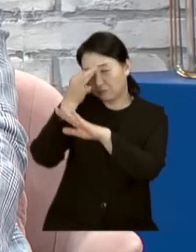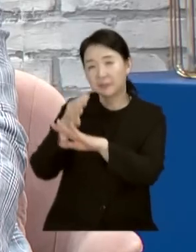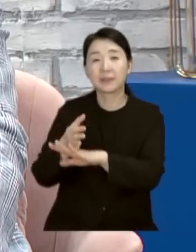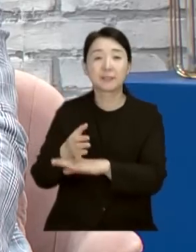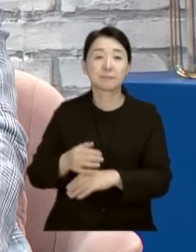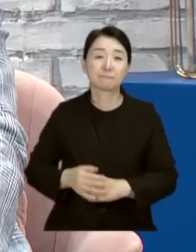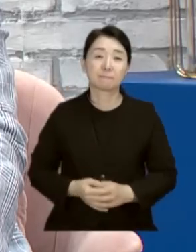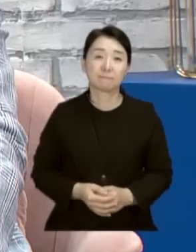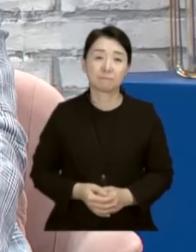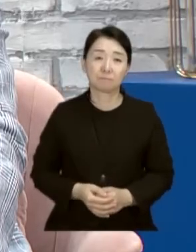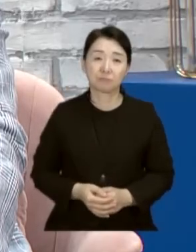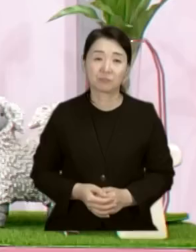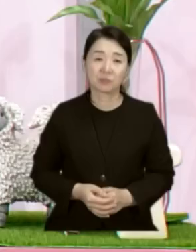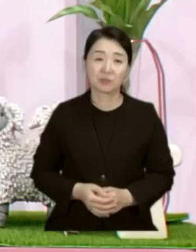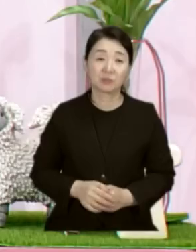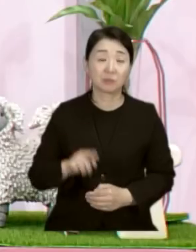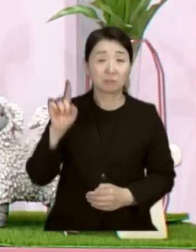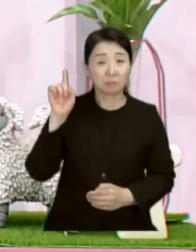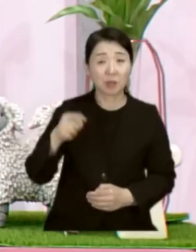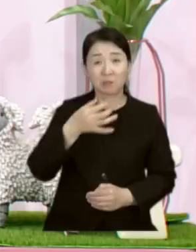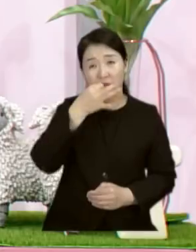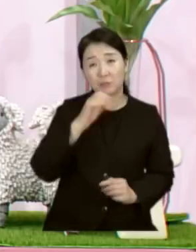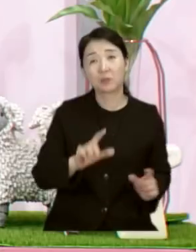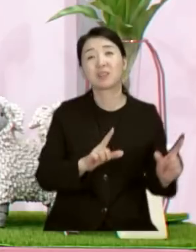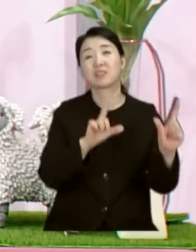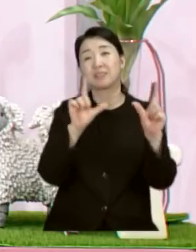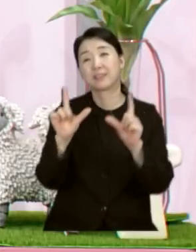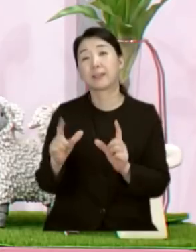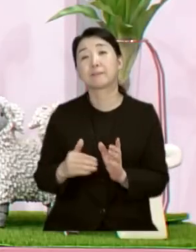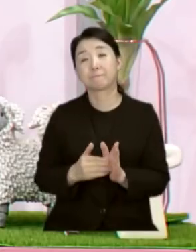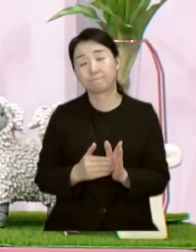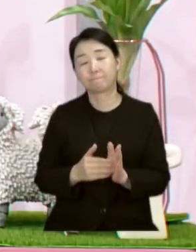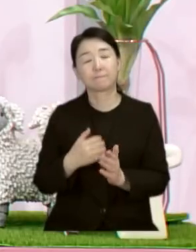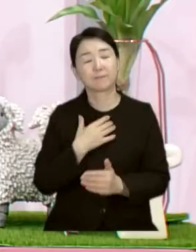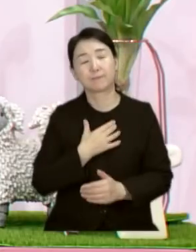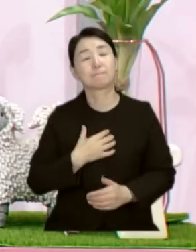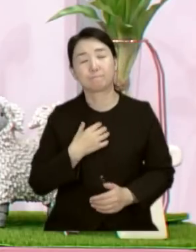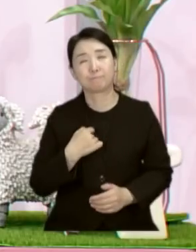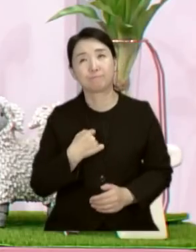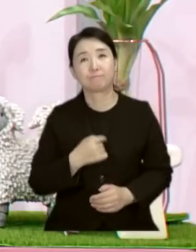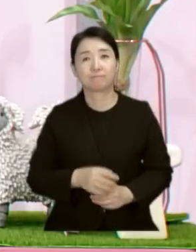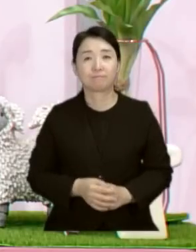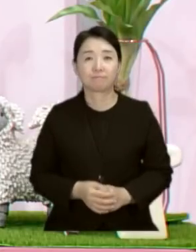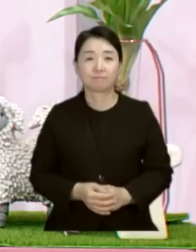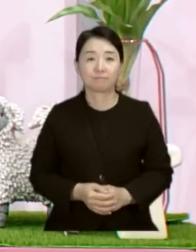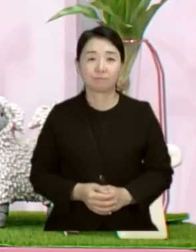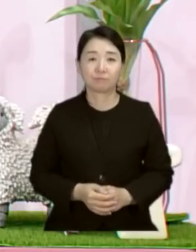미안한 거죠. 그래서 그런 하루하루를 허우적거리는 게 정말 너무 괴로웠는데.